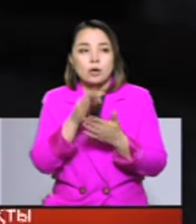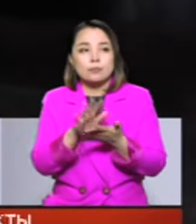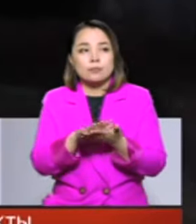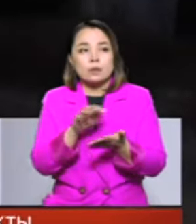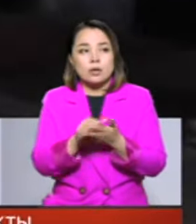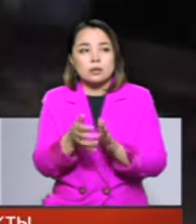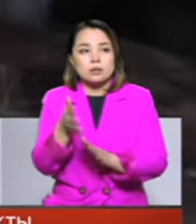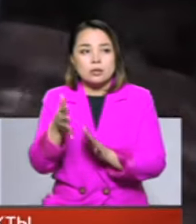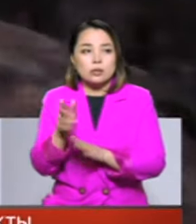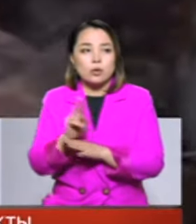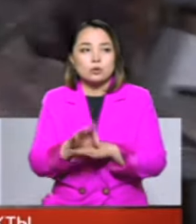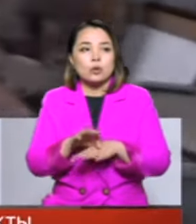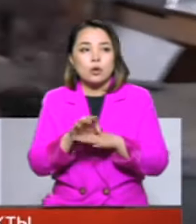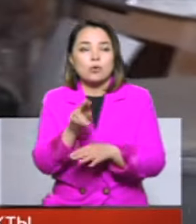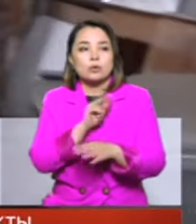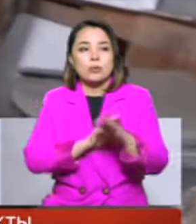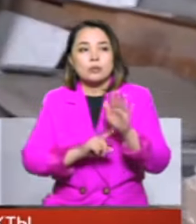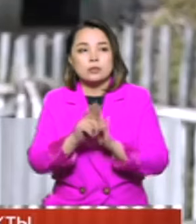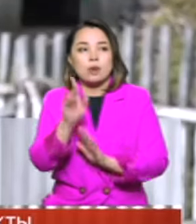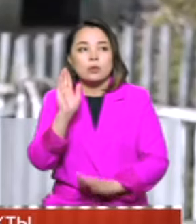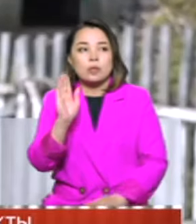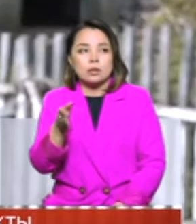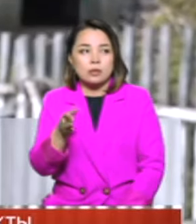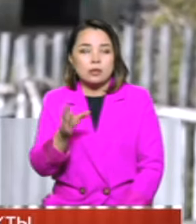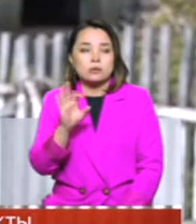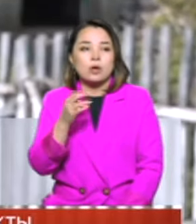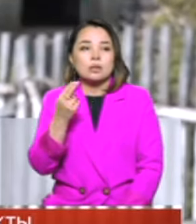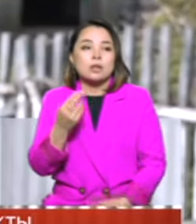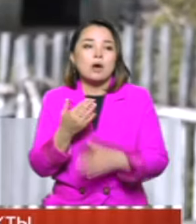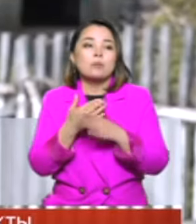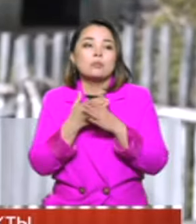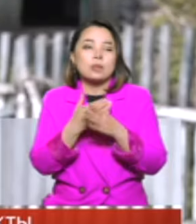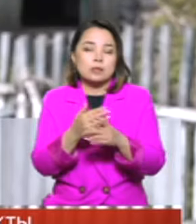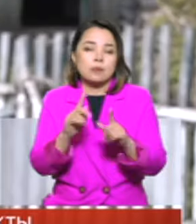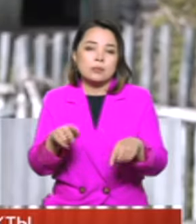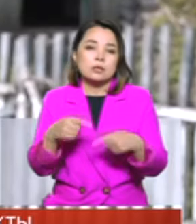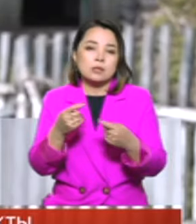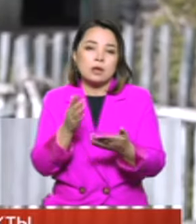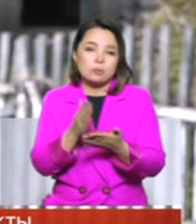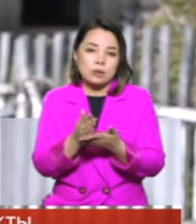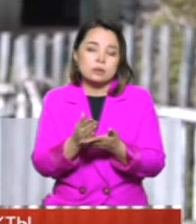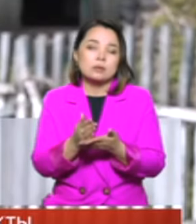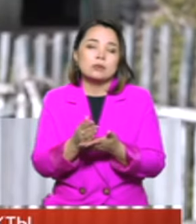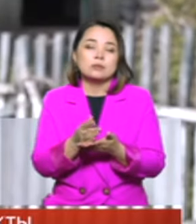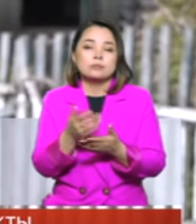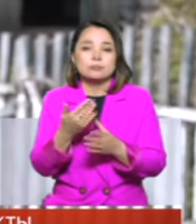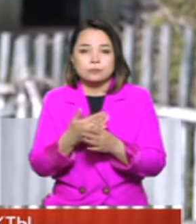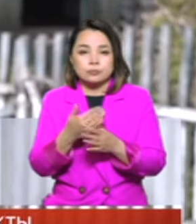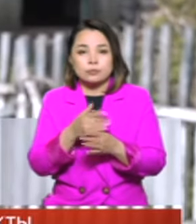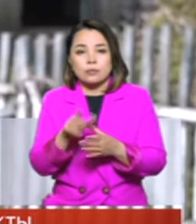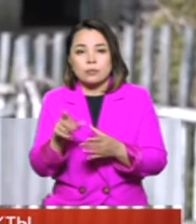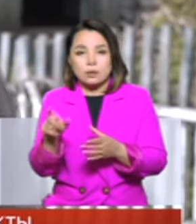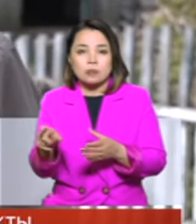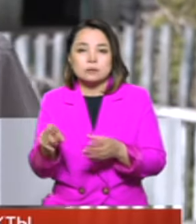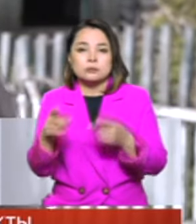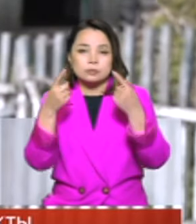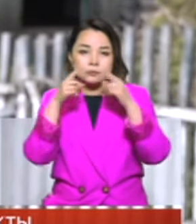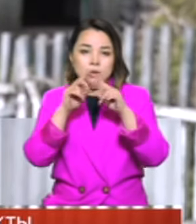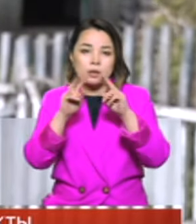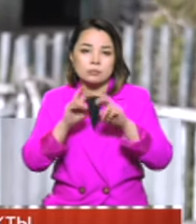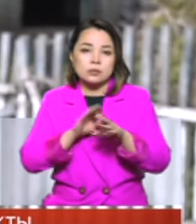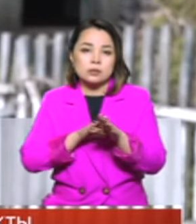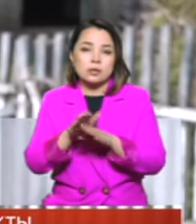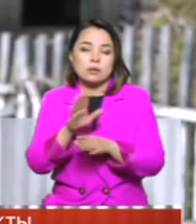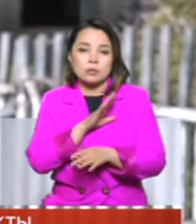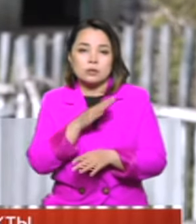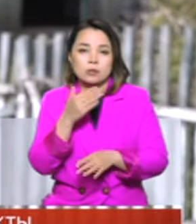бүлінген ғимараттарды жөндеу жұмысын бастайды. Социальная помощь кісілерге беріп атыр, жүзермерке алды, техобследование үйлерді